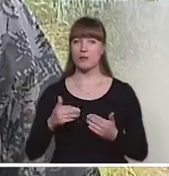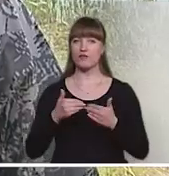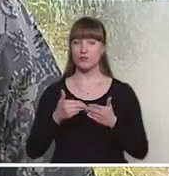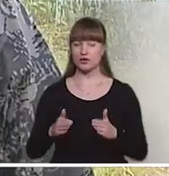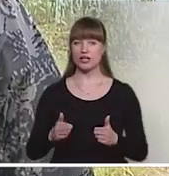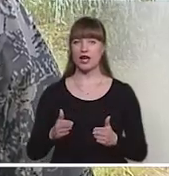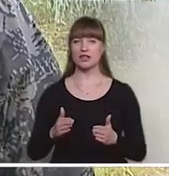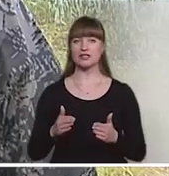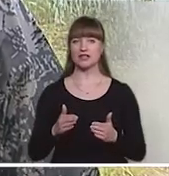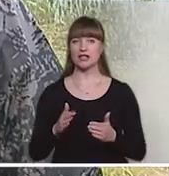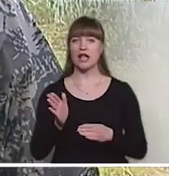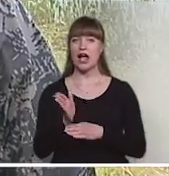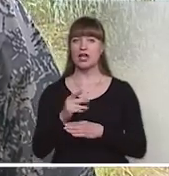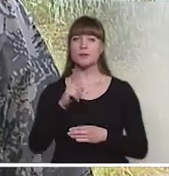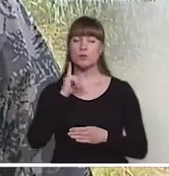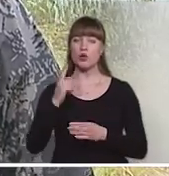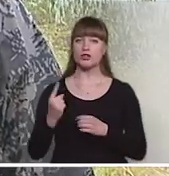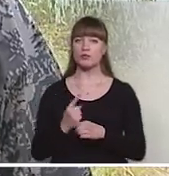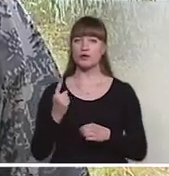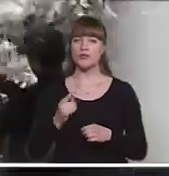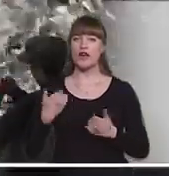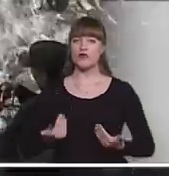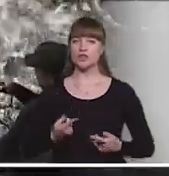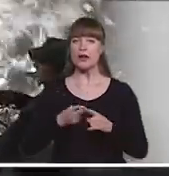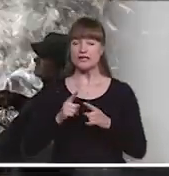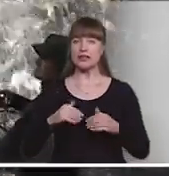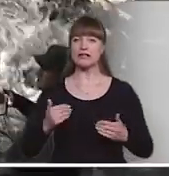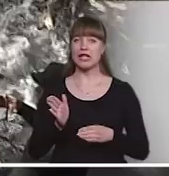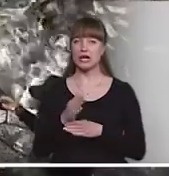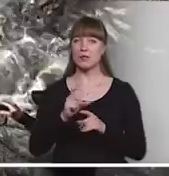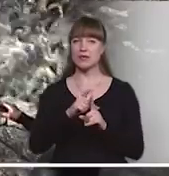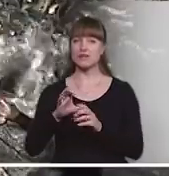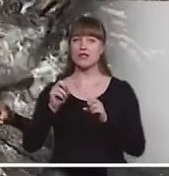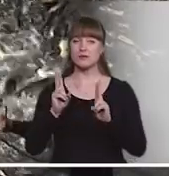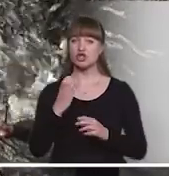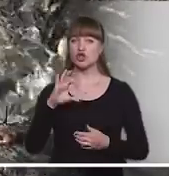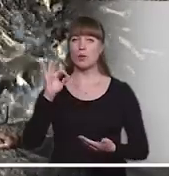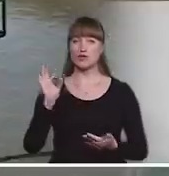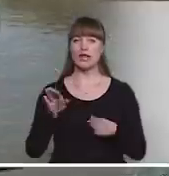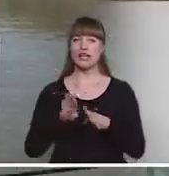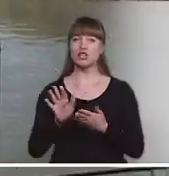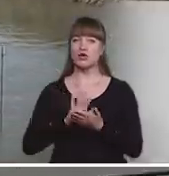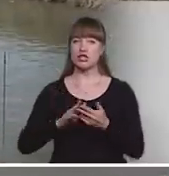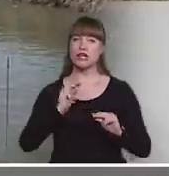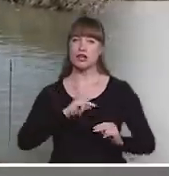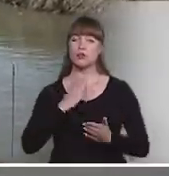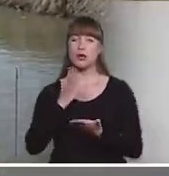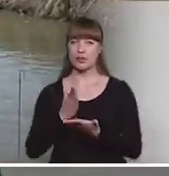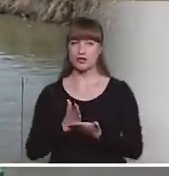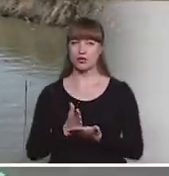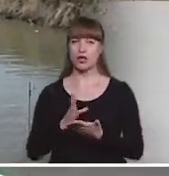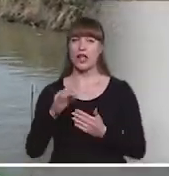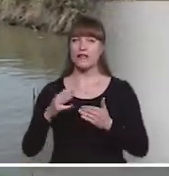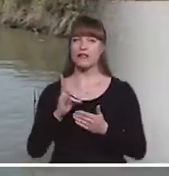850-890 грамм выпускается рыбная молодь впервые. Выживаемость этой рыбы, по словам специалиста, стопроцентная, так что очистительная работа